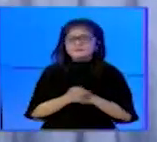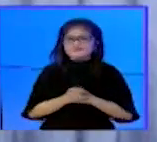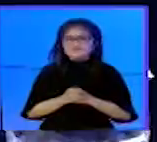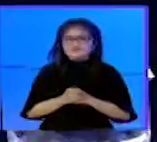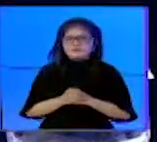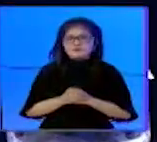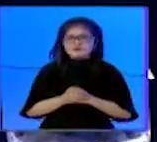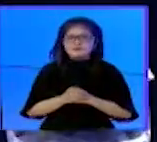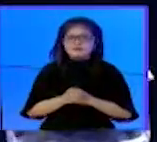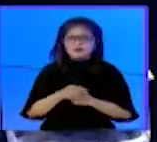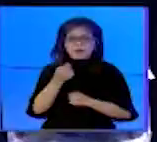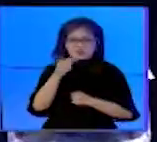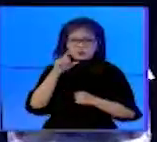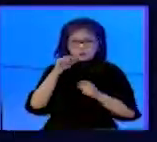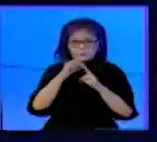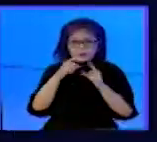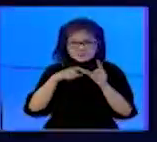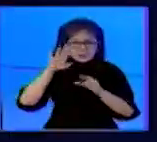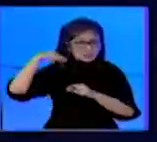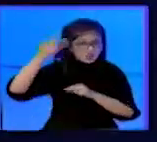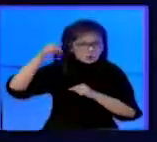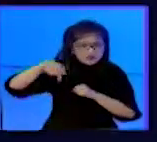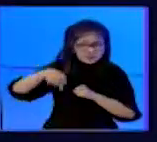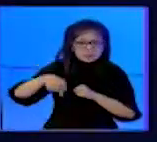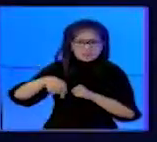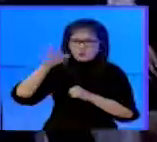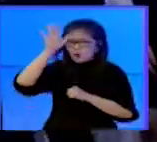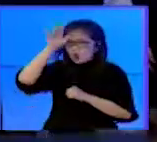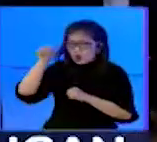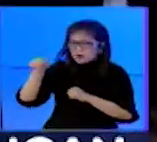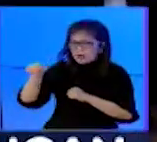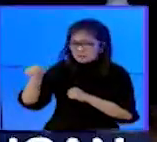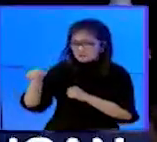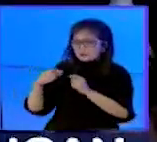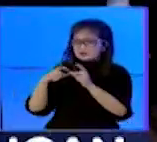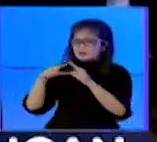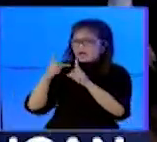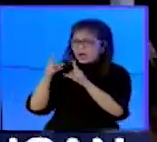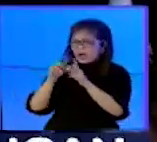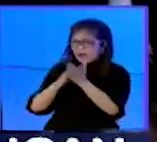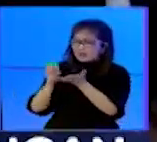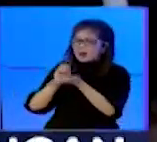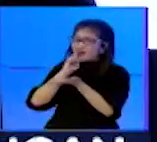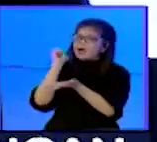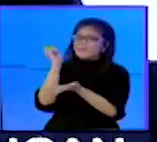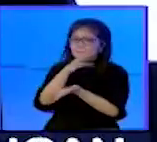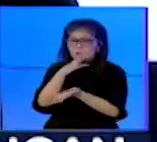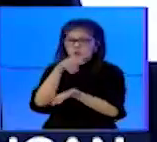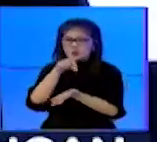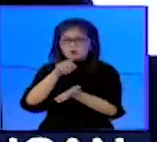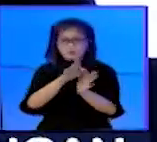Dalam RUPS tahunan ini, para pemegang saham juga menyetujui laporan keuangan dan mengesahkan laporan keuangan tahun buku